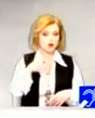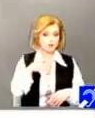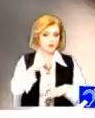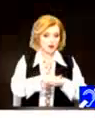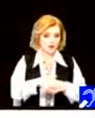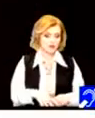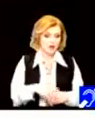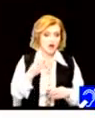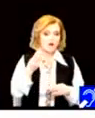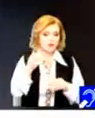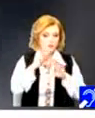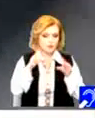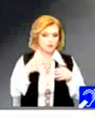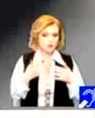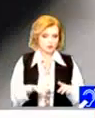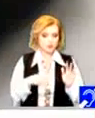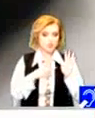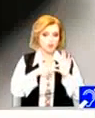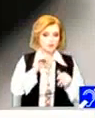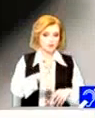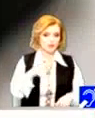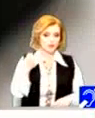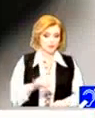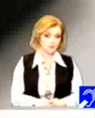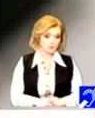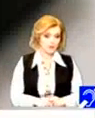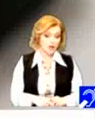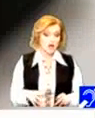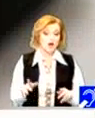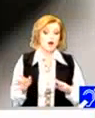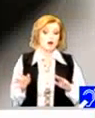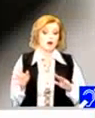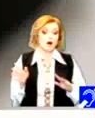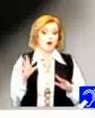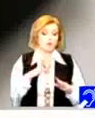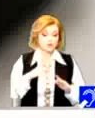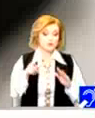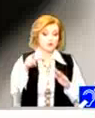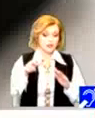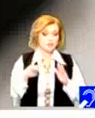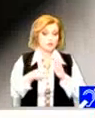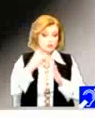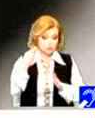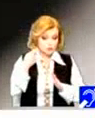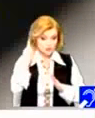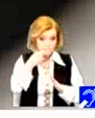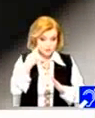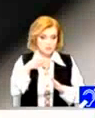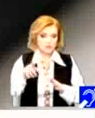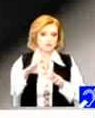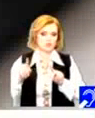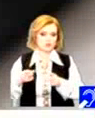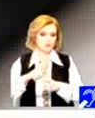bancar. Valoarea prejudiciului s-a ridicat la 7.000 de lei. În scurt timp, indivizii au fost identificați și reținuți pentru 30 de